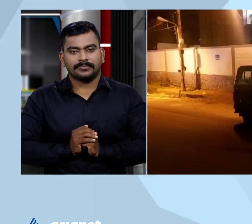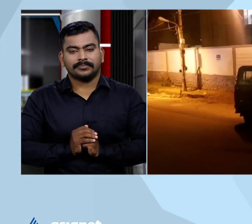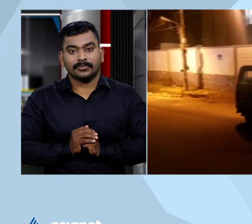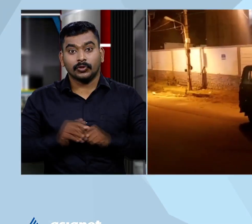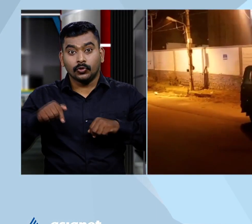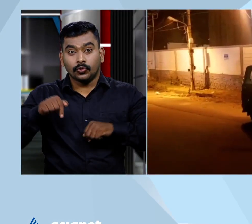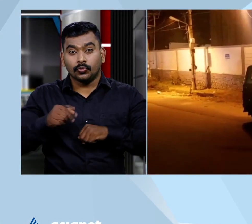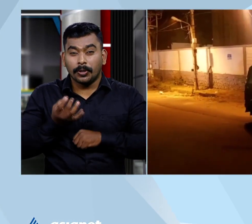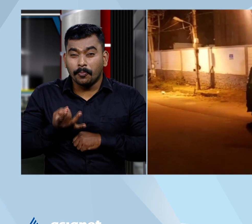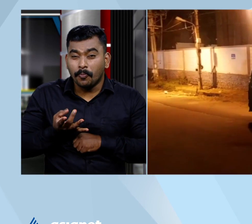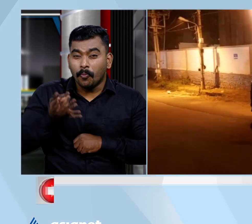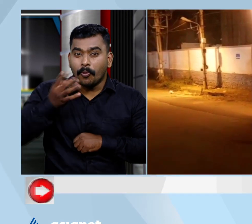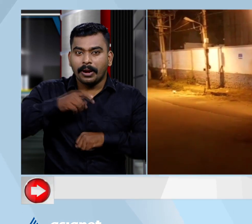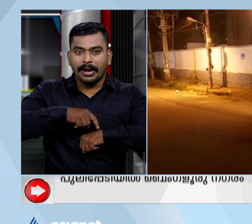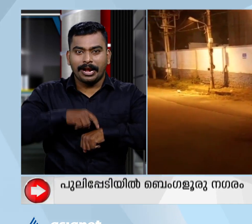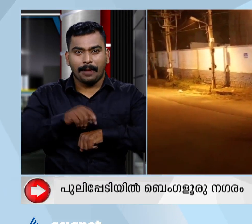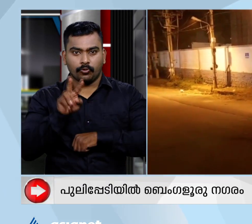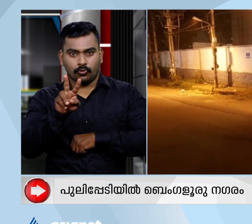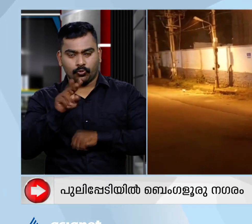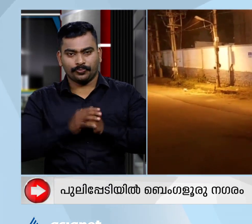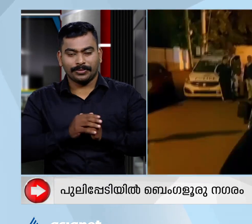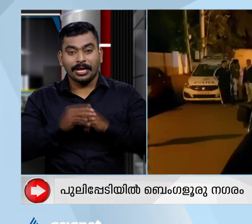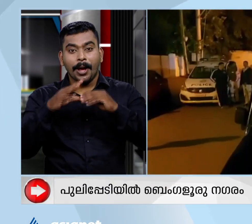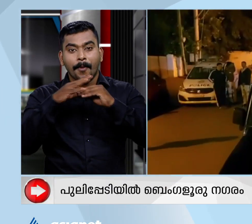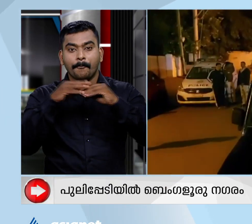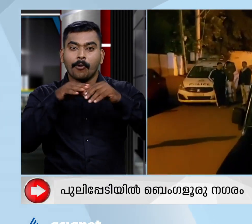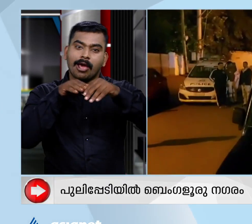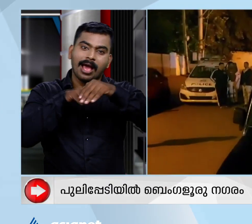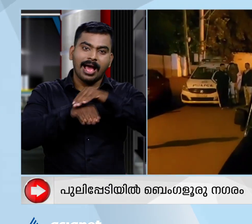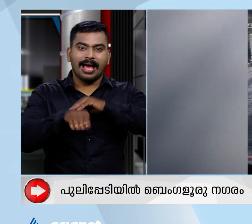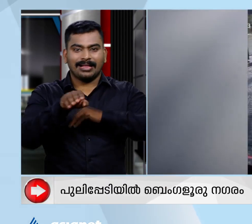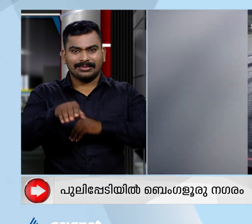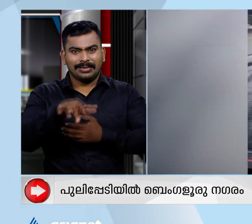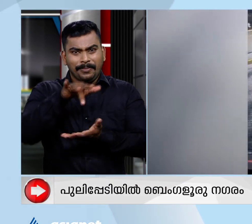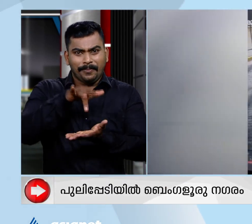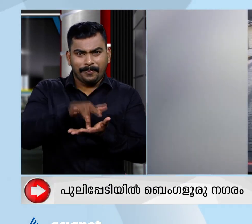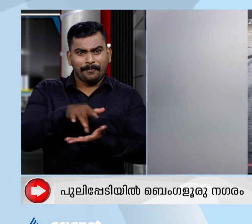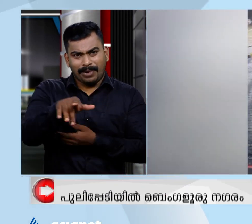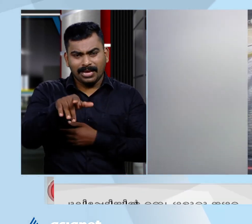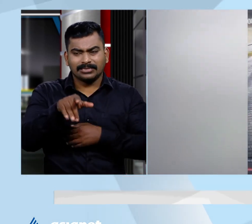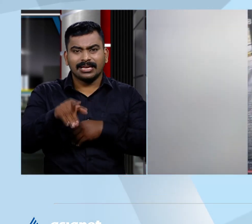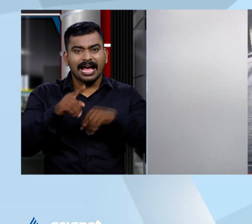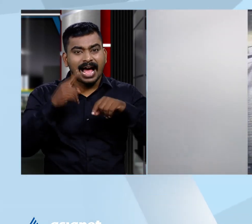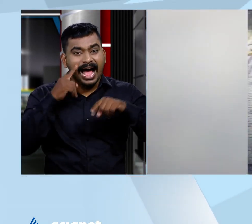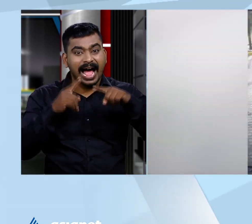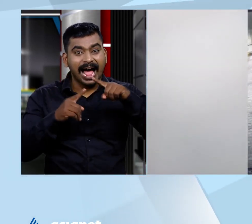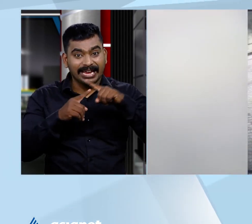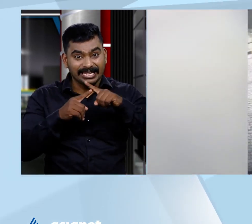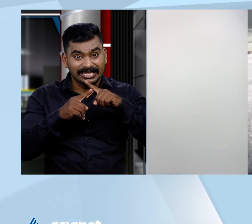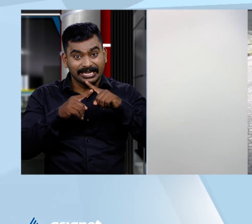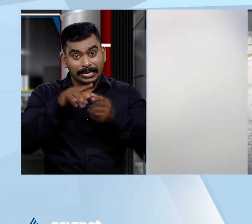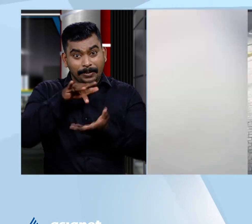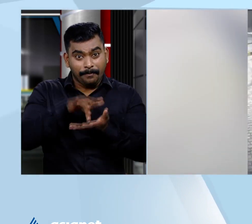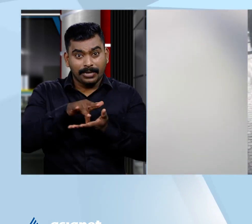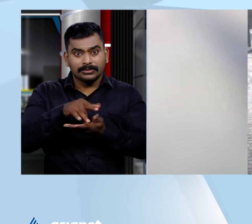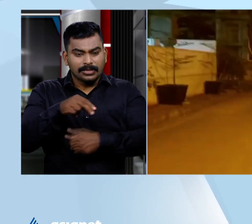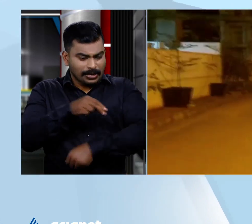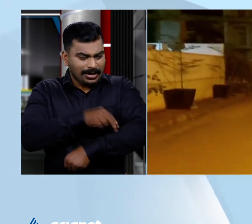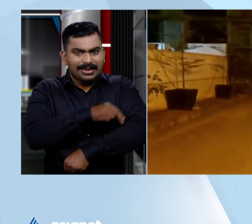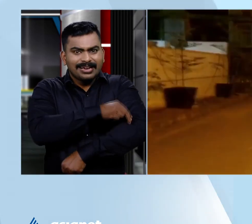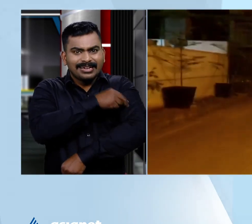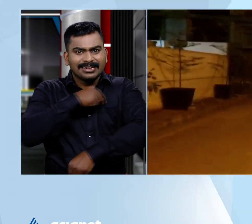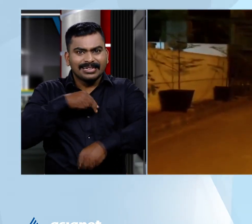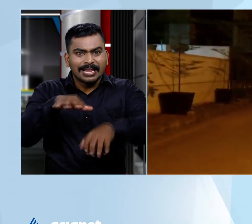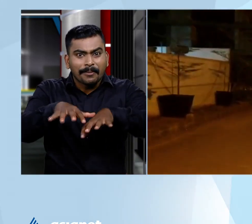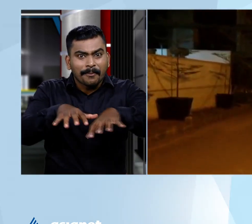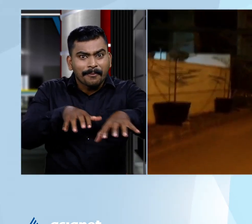ഇന്ന് പുലർച്ചെ 2 മണിയോടെ തെക്കൻ ബംഗളൂരുവിലെ പ്രധാന റെസിഡൻഷ്യൽ മേഖലയായ കുട്ലു ഗേറ്റിലെ ഐടി പാർക്കിന് മുന്നിലെ റോഡിലാണ് പുലിയെ കണ്ടത്.